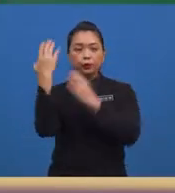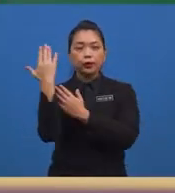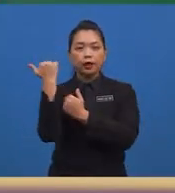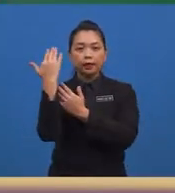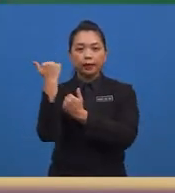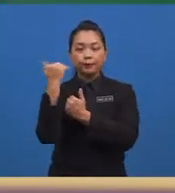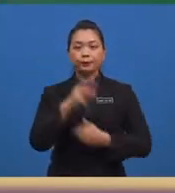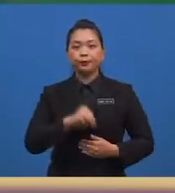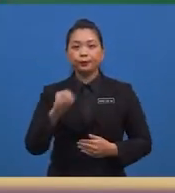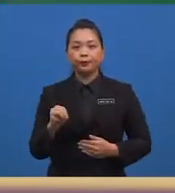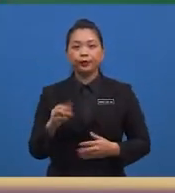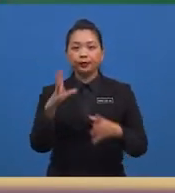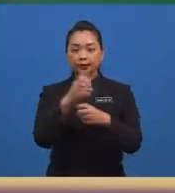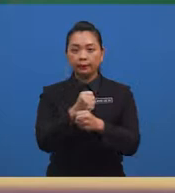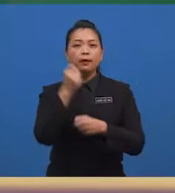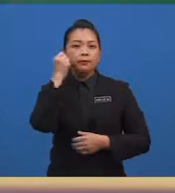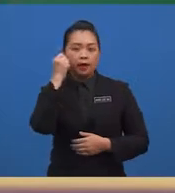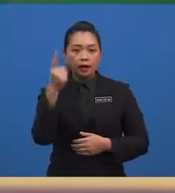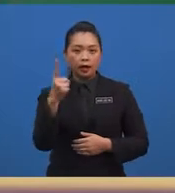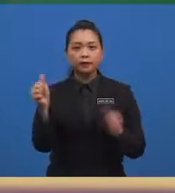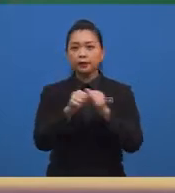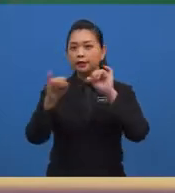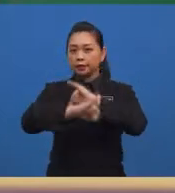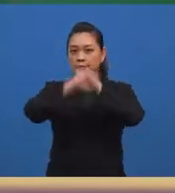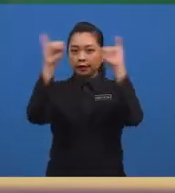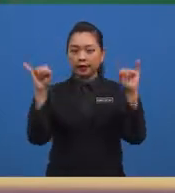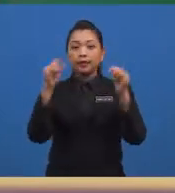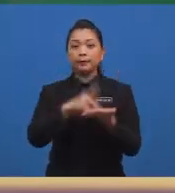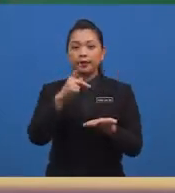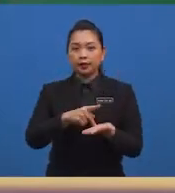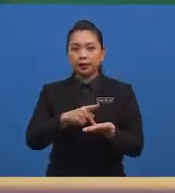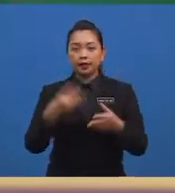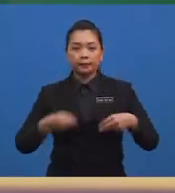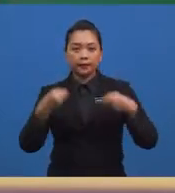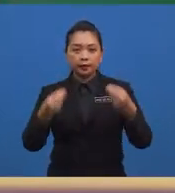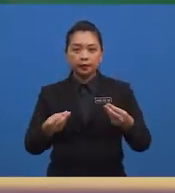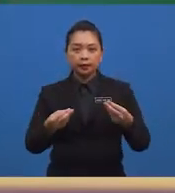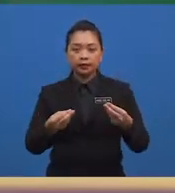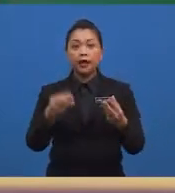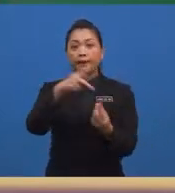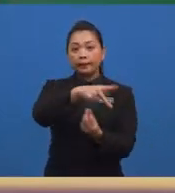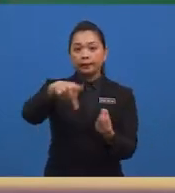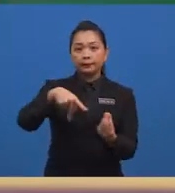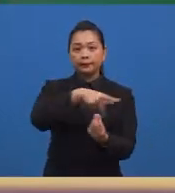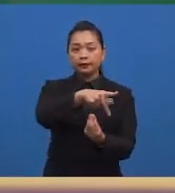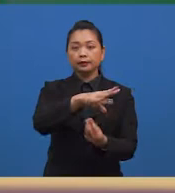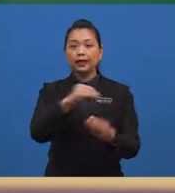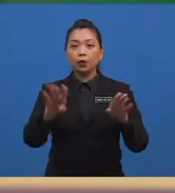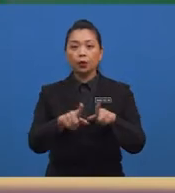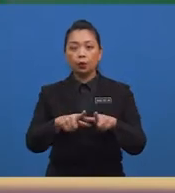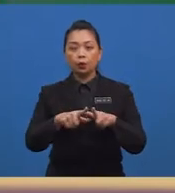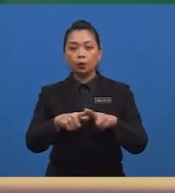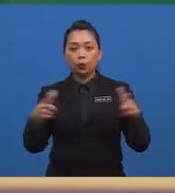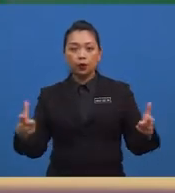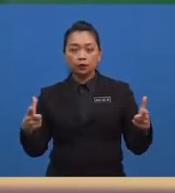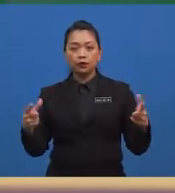harap murid-murid dapat memahami dengan jelas pengiraan bagi perimeter dan luas